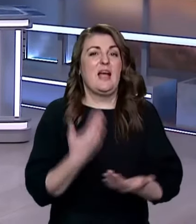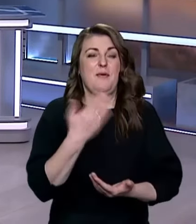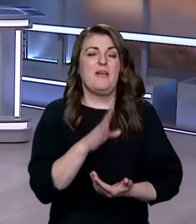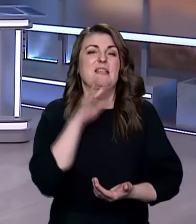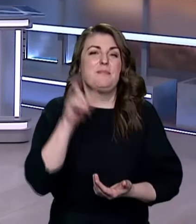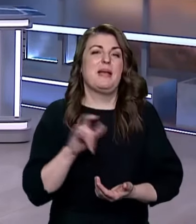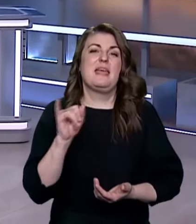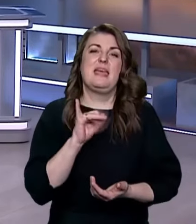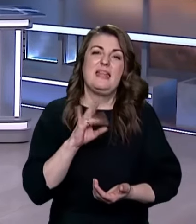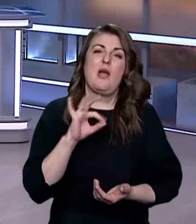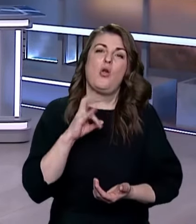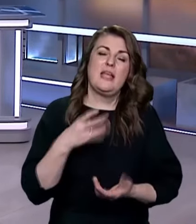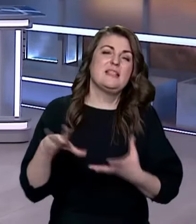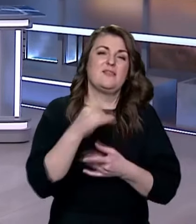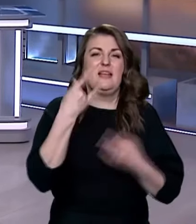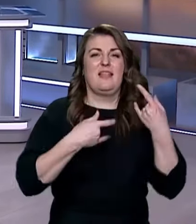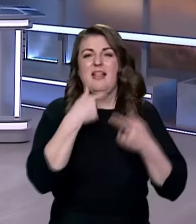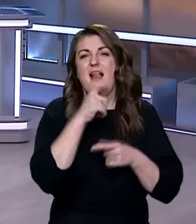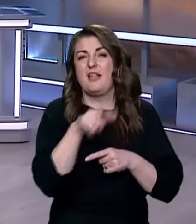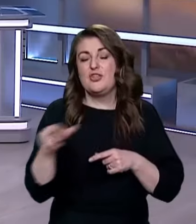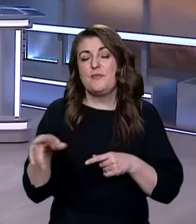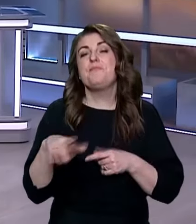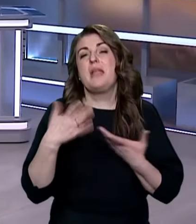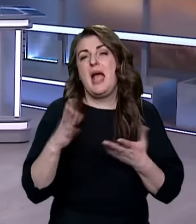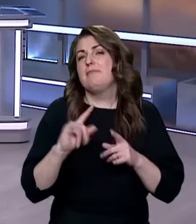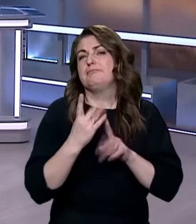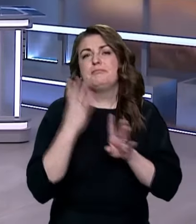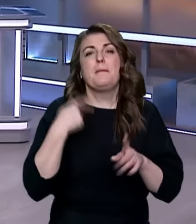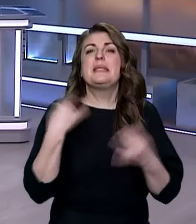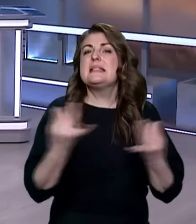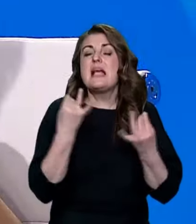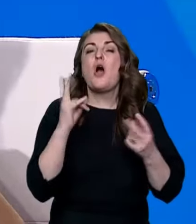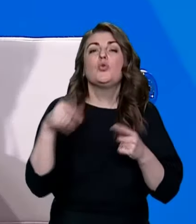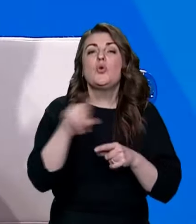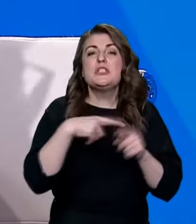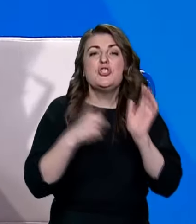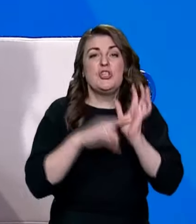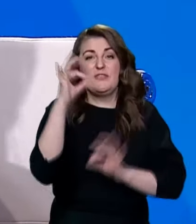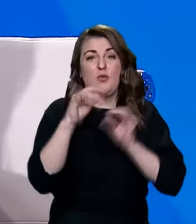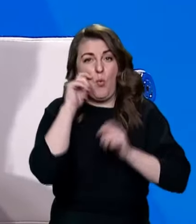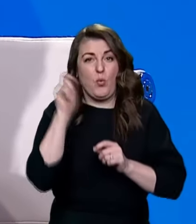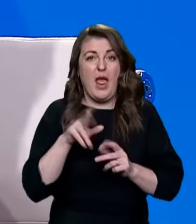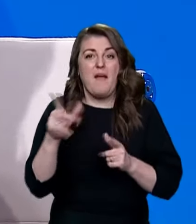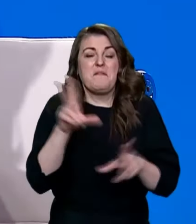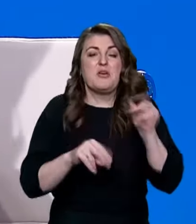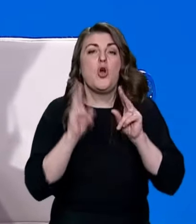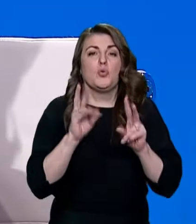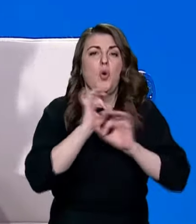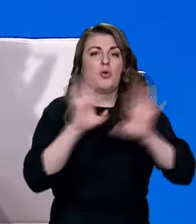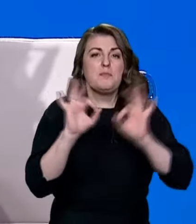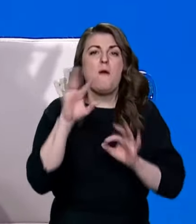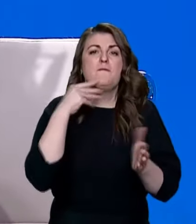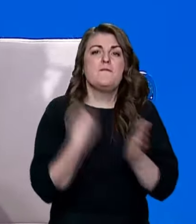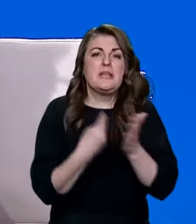Інна, пані Олеся і всіх телеглядачів. Пане Іване, насамперед, от мені цікаво, хто ті 6% українців, як ви вважаєте, які розповіли